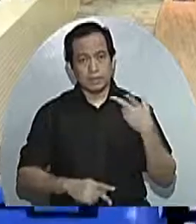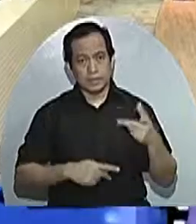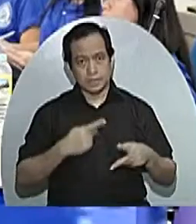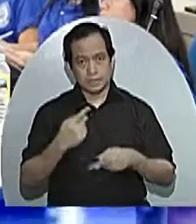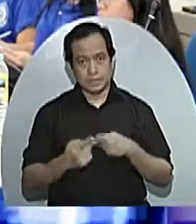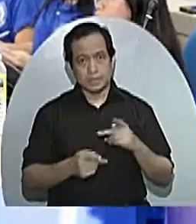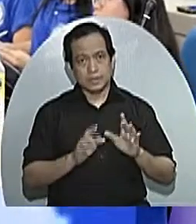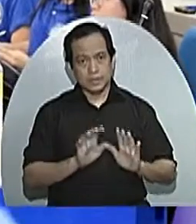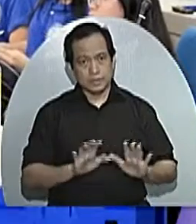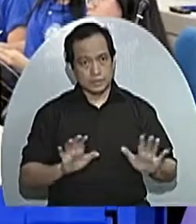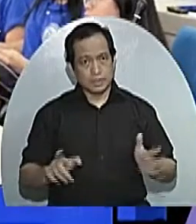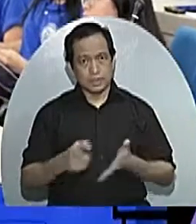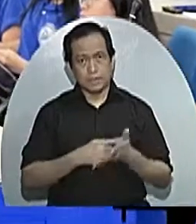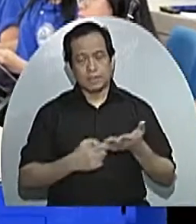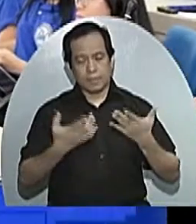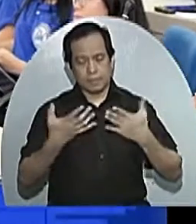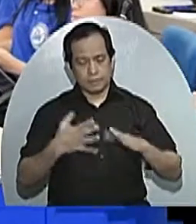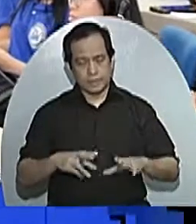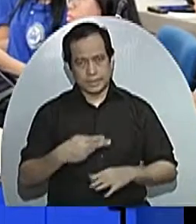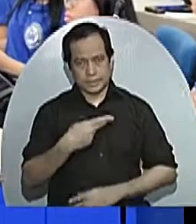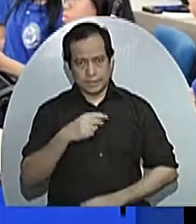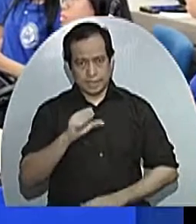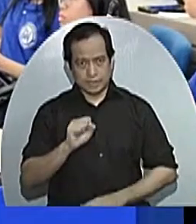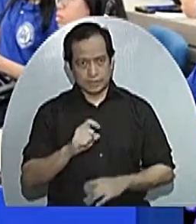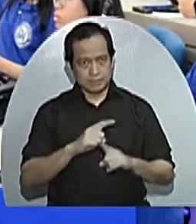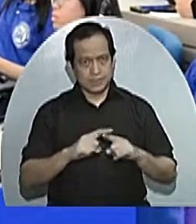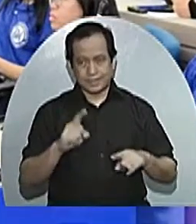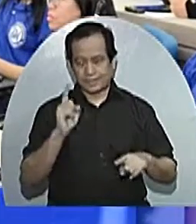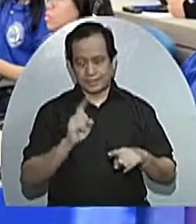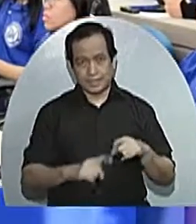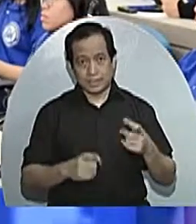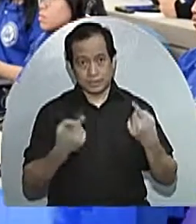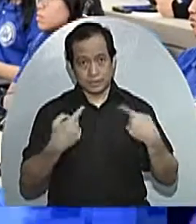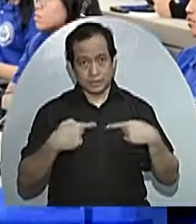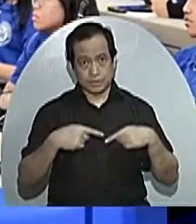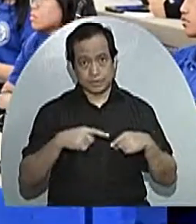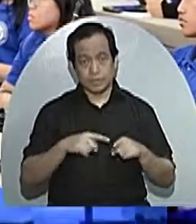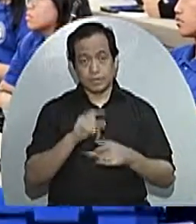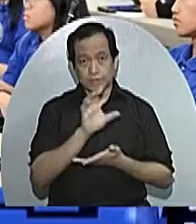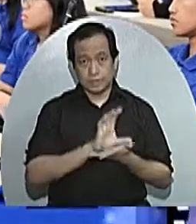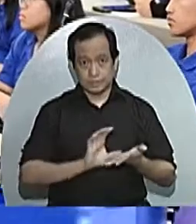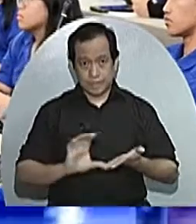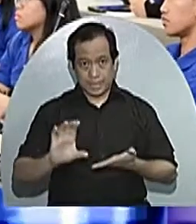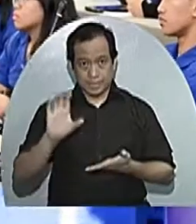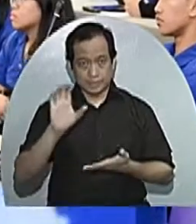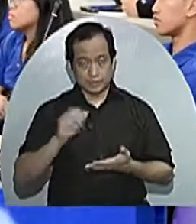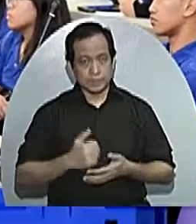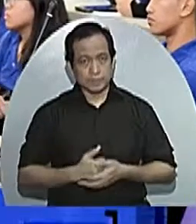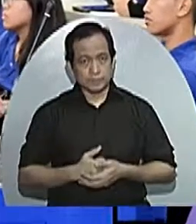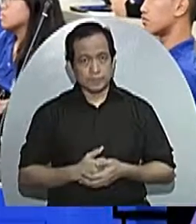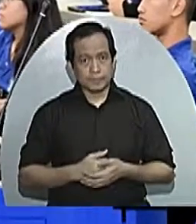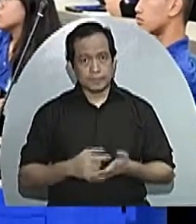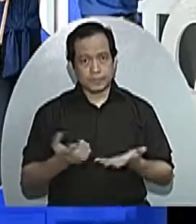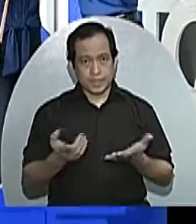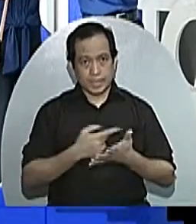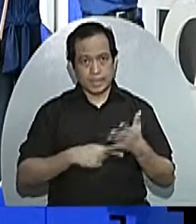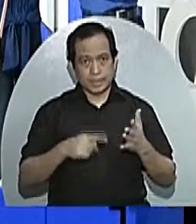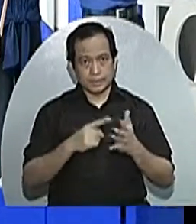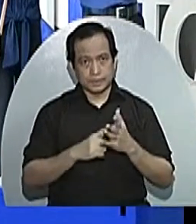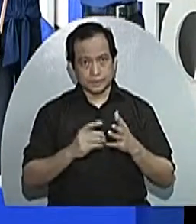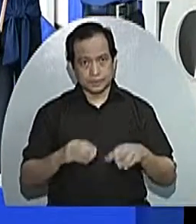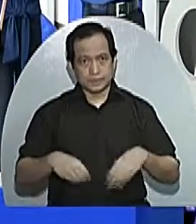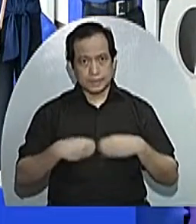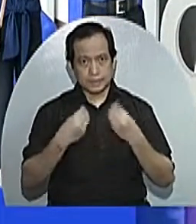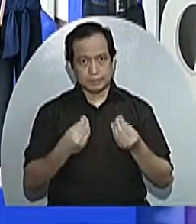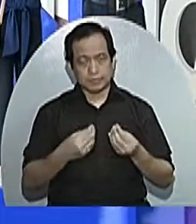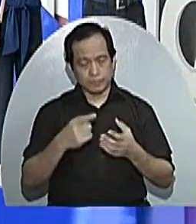mga kabataan natin nagsisipagtapos ng high school, ngunit walang kakayahan na tumuntong sa kolehiyo.